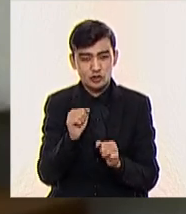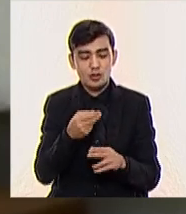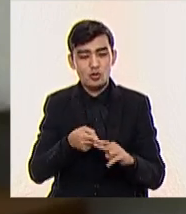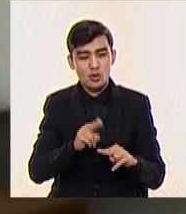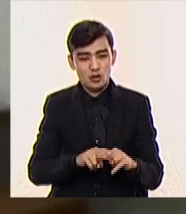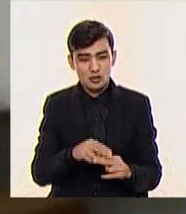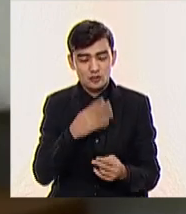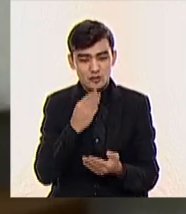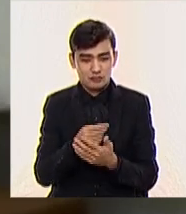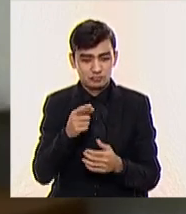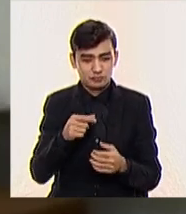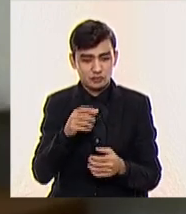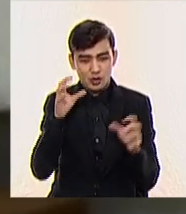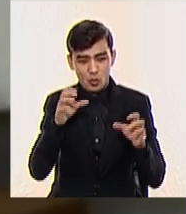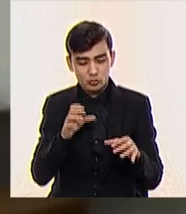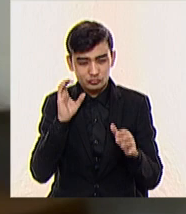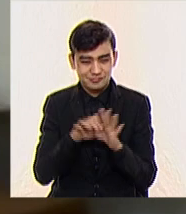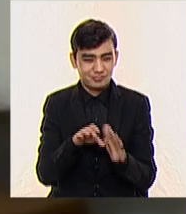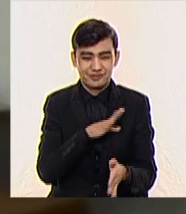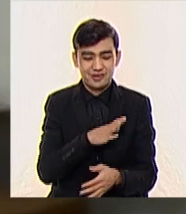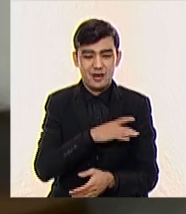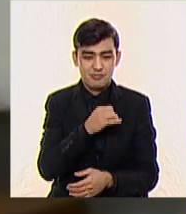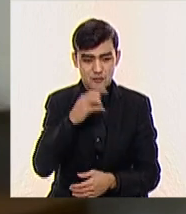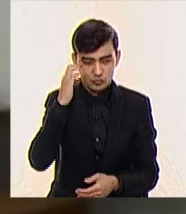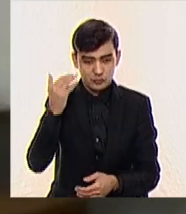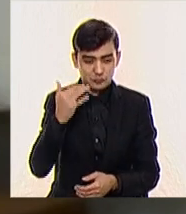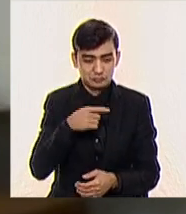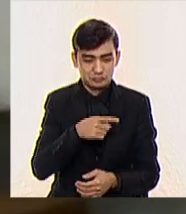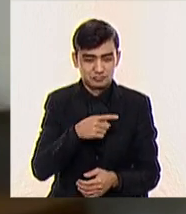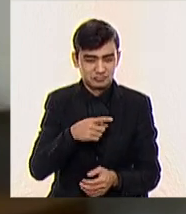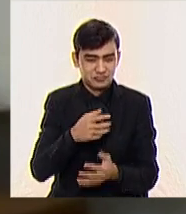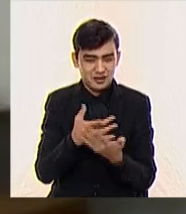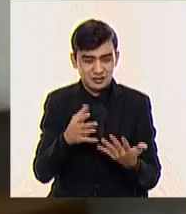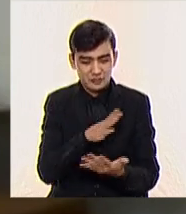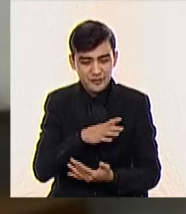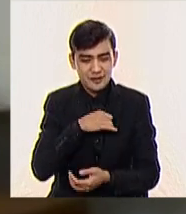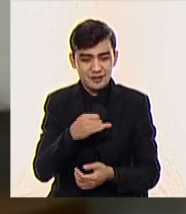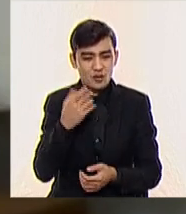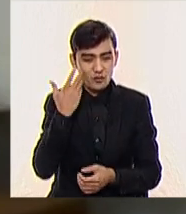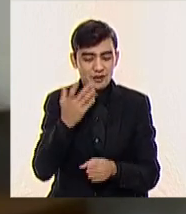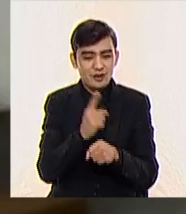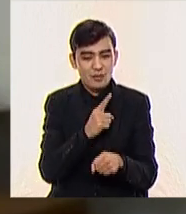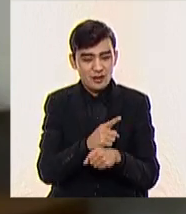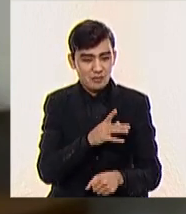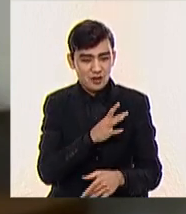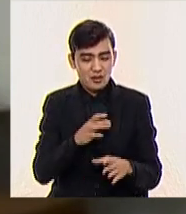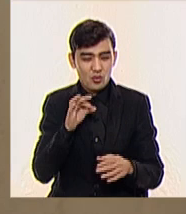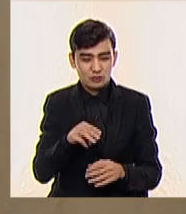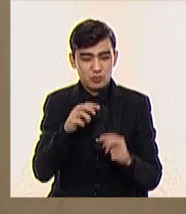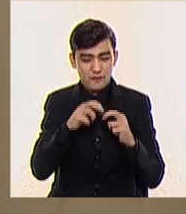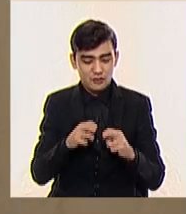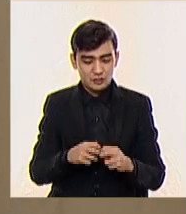которых как бы принимали законы, когда был принят запрет на вот эти внезапные